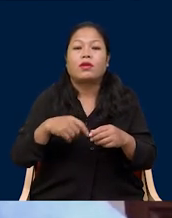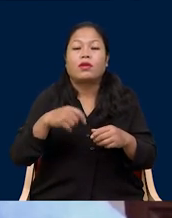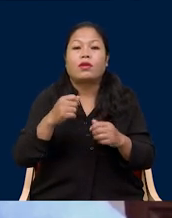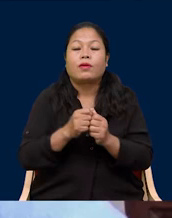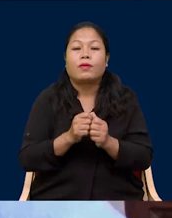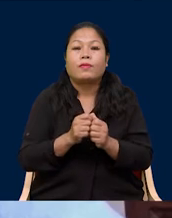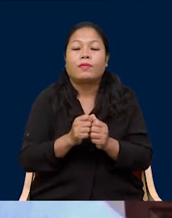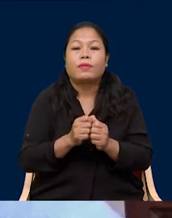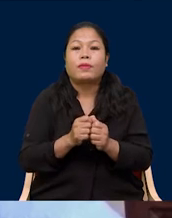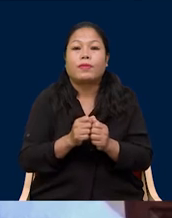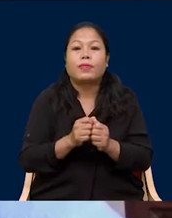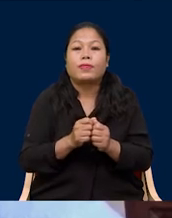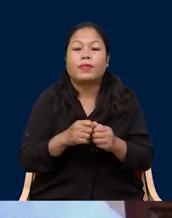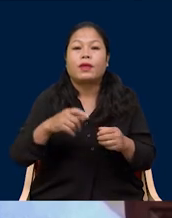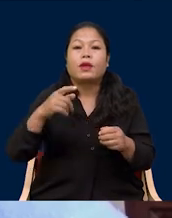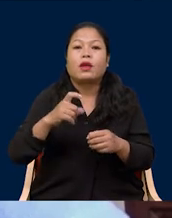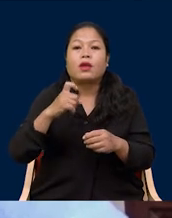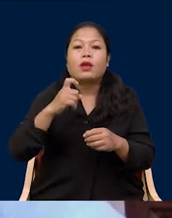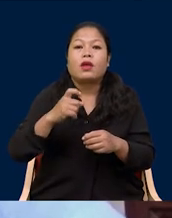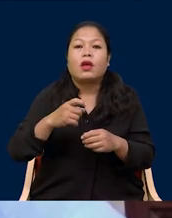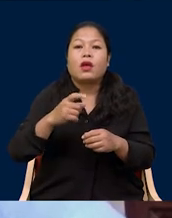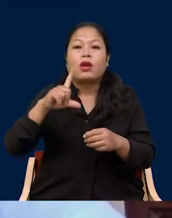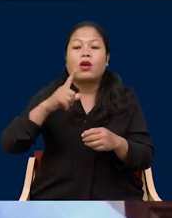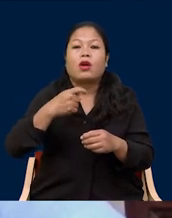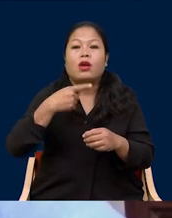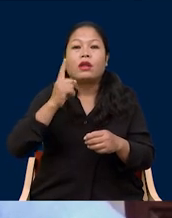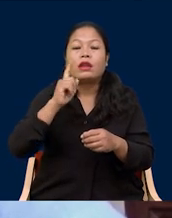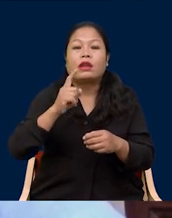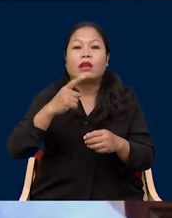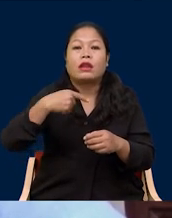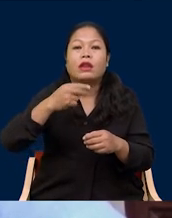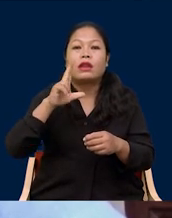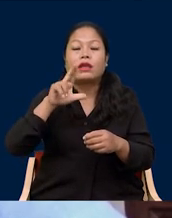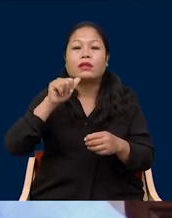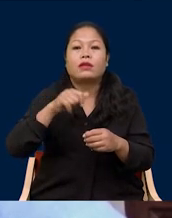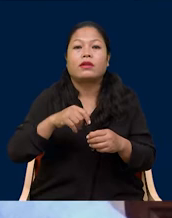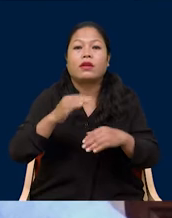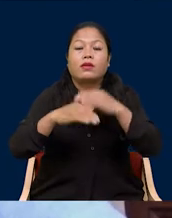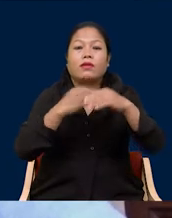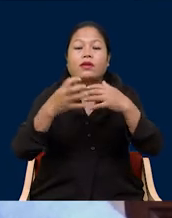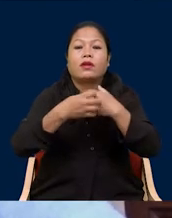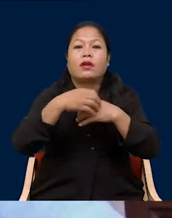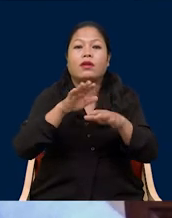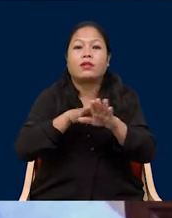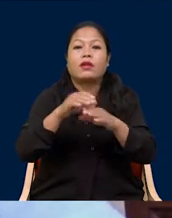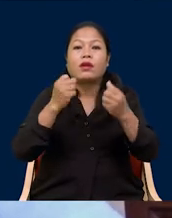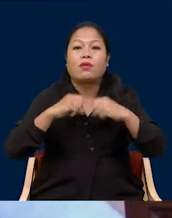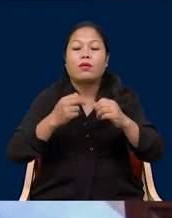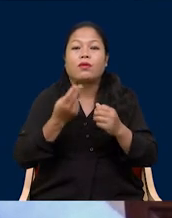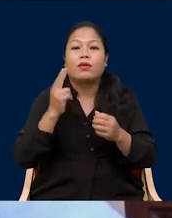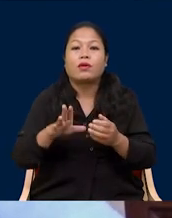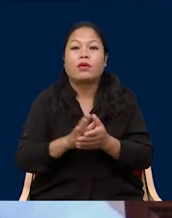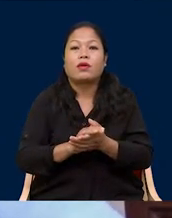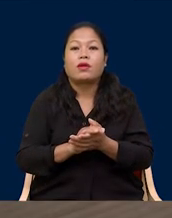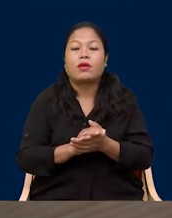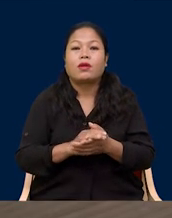गर्दाखेरि खनिज इन्धनको कुरा गर्छौँ होइन। खनिज इन्धनको प्रयोग चाहिँ हाम्रो विकसित राष्ट्रहरूको विकासको क्रममा चाहिँ धेरै प्रयोग